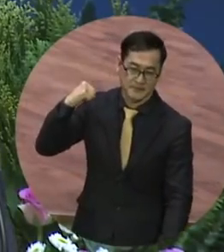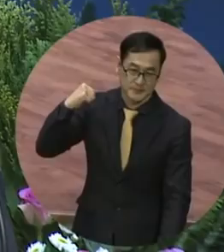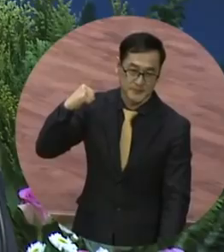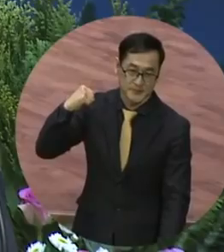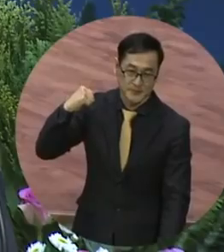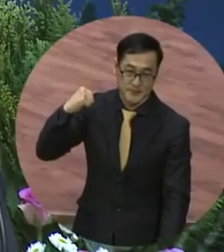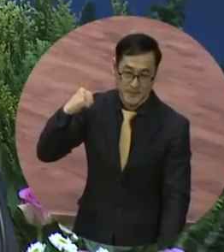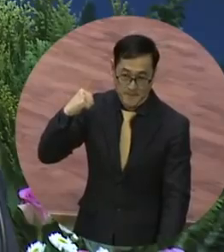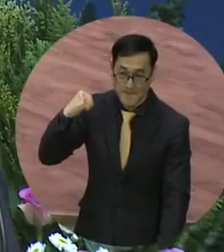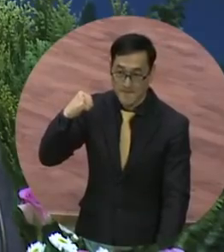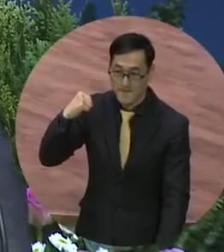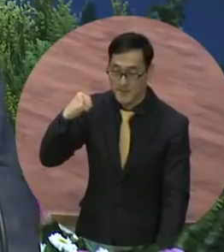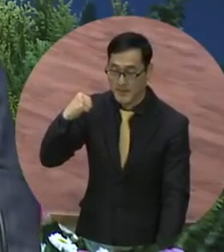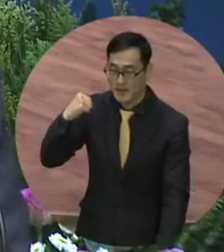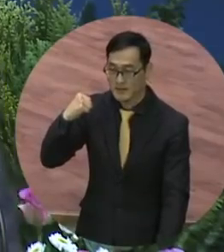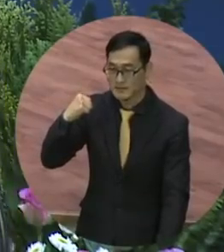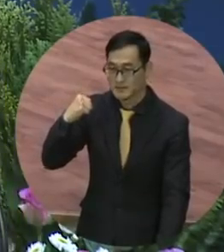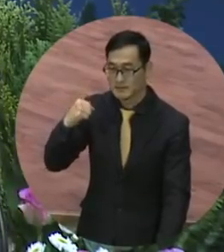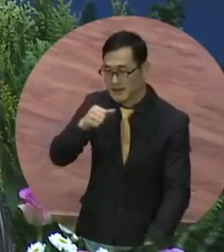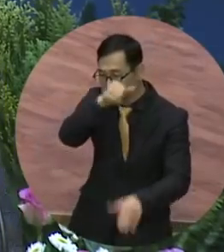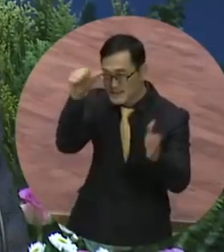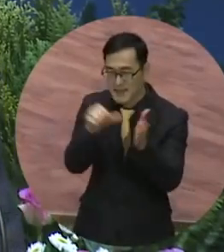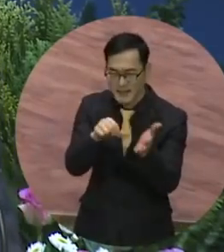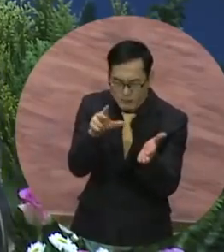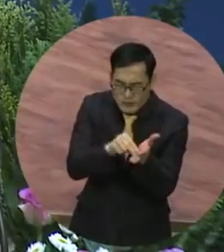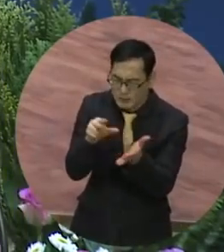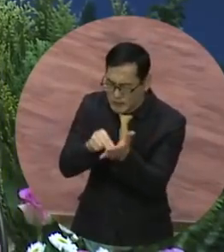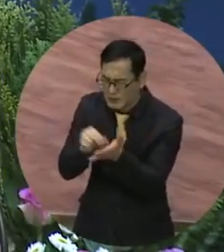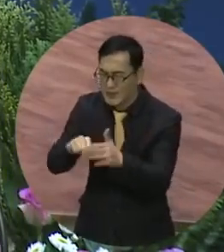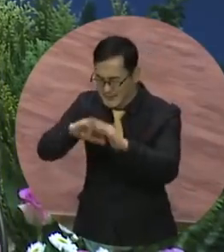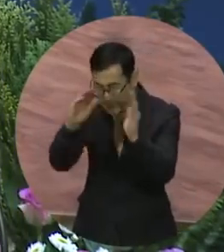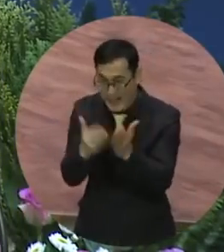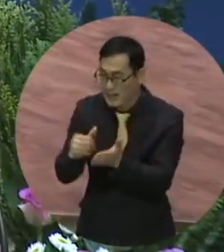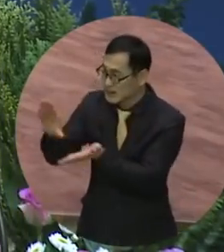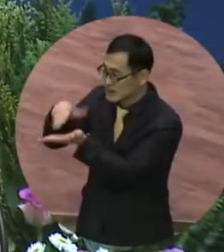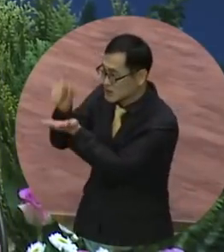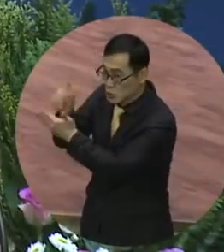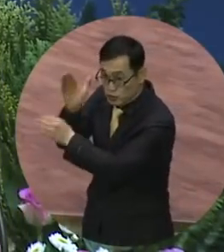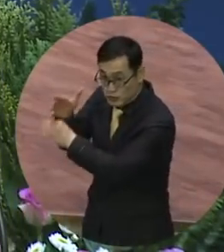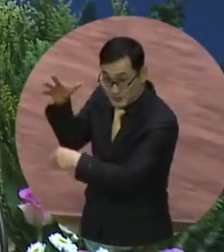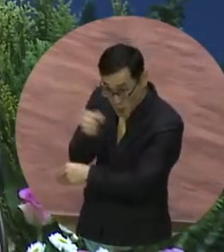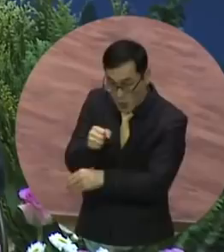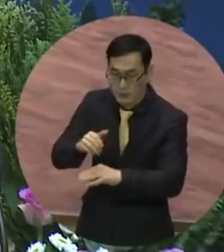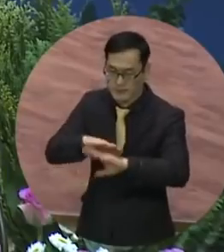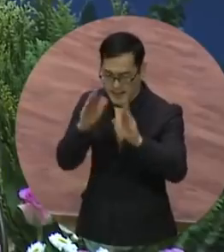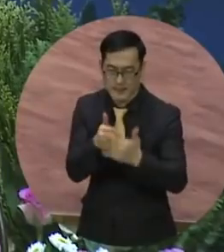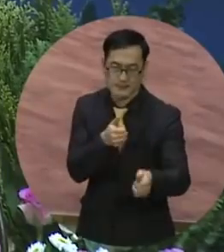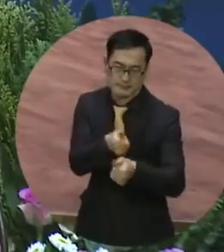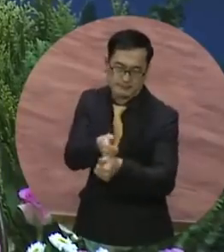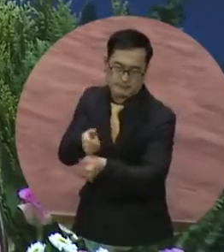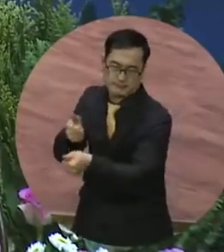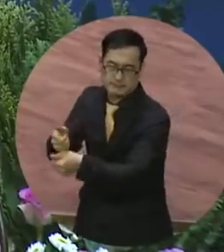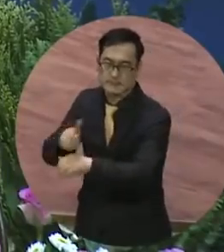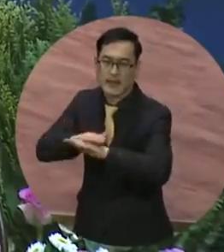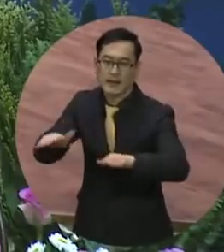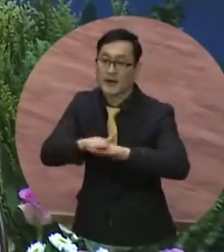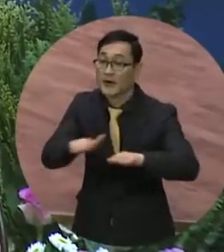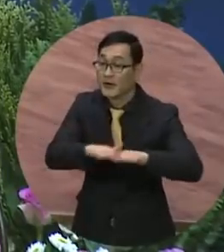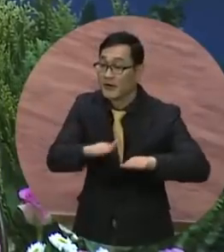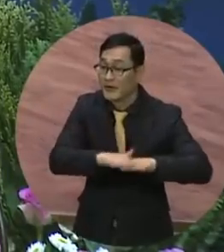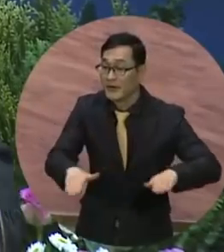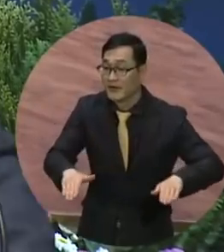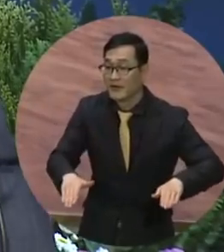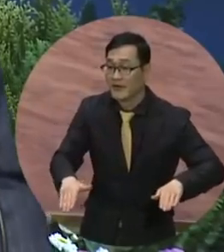영계 성도들 인생 모든 문제를 해결하는 그리스도 중심, 늘 하나님 나라 중심으로